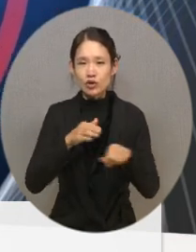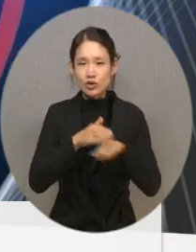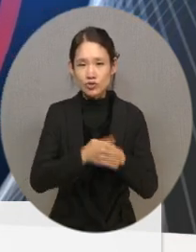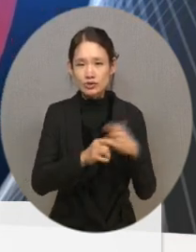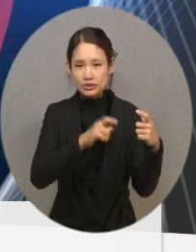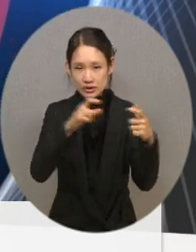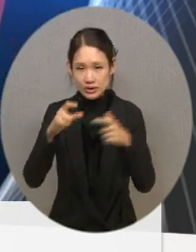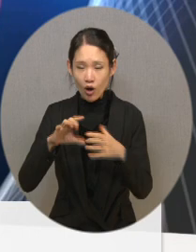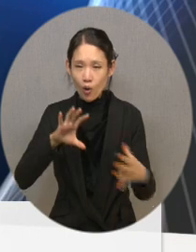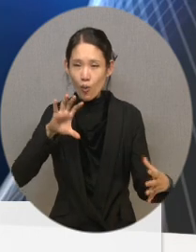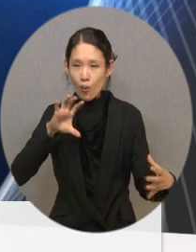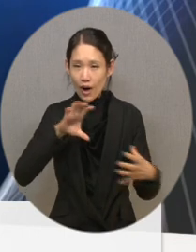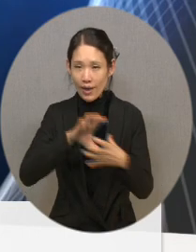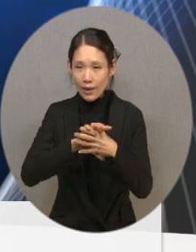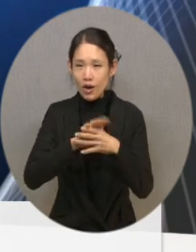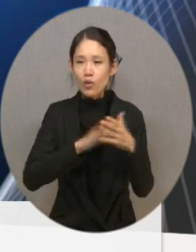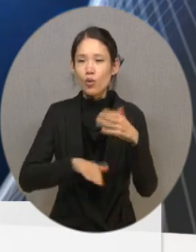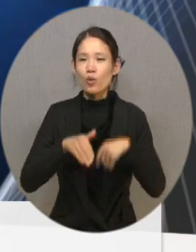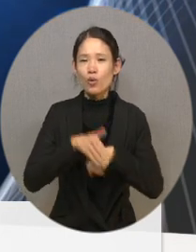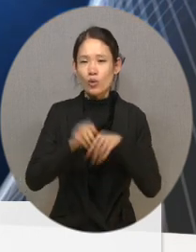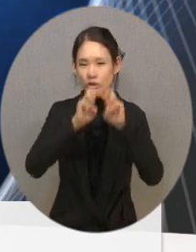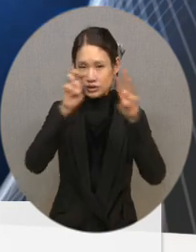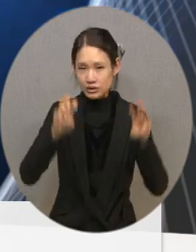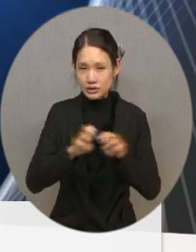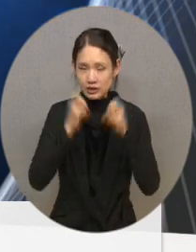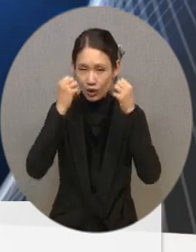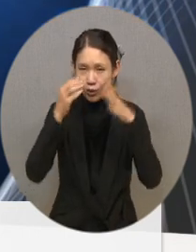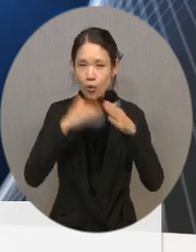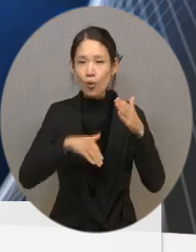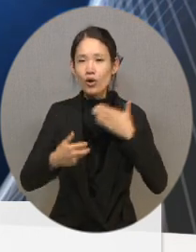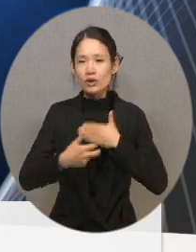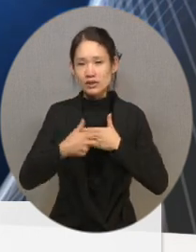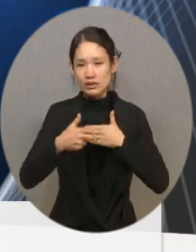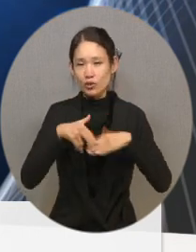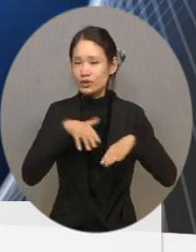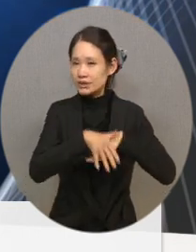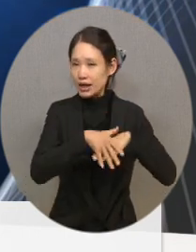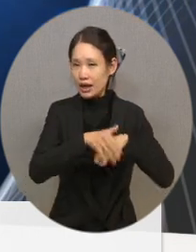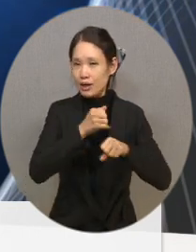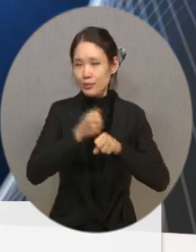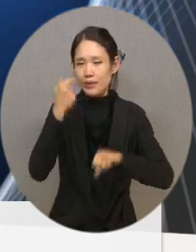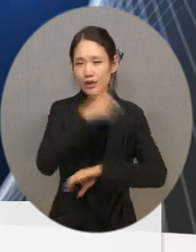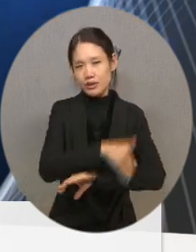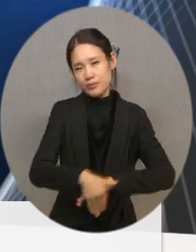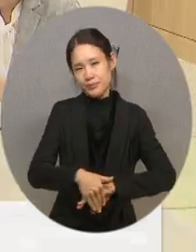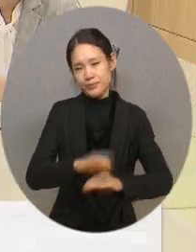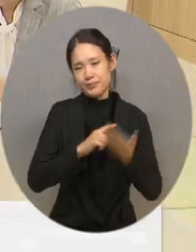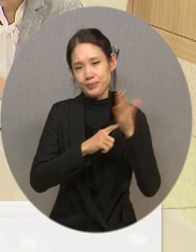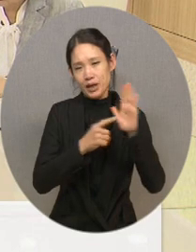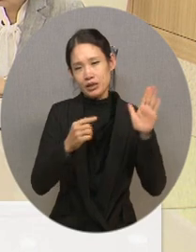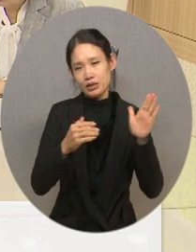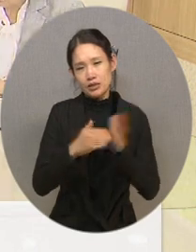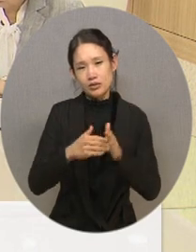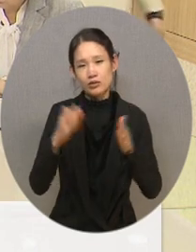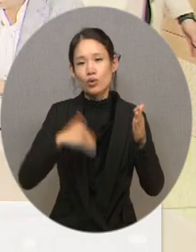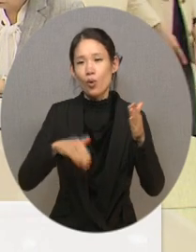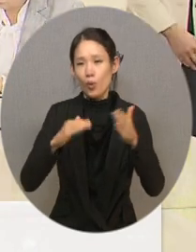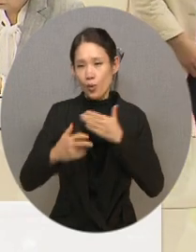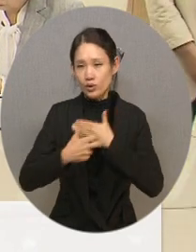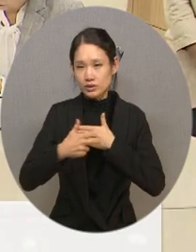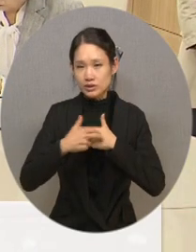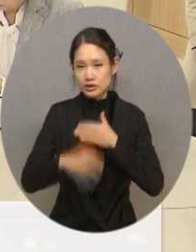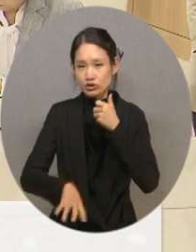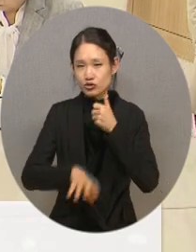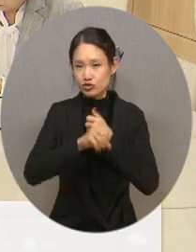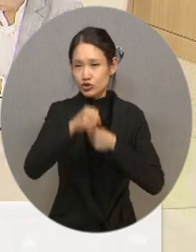공공의료 시스템 구축으로 새로운 공공의료 체계를 만들어가겠다고 밝혔습니다. 공공의료